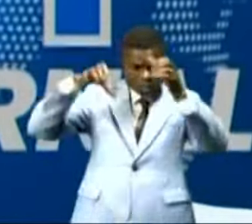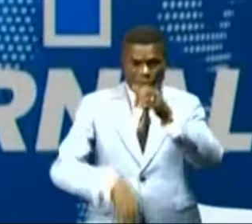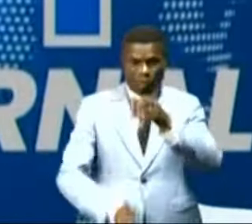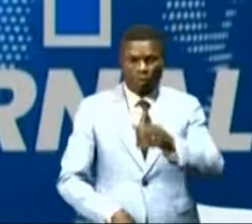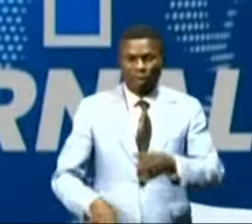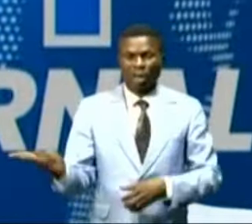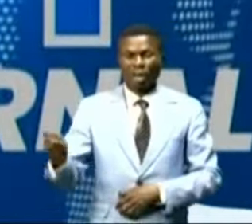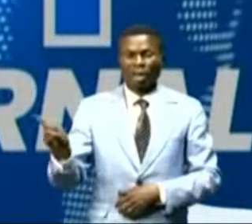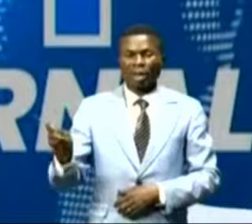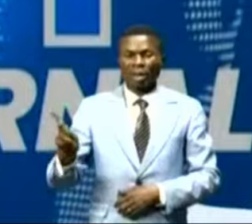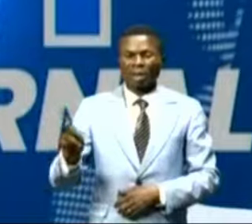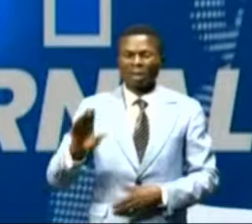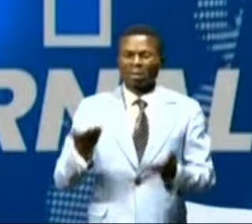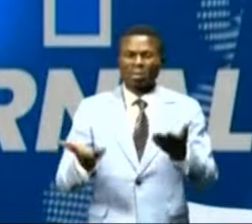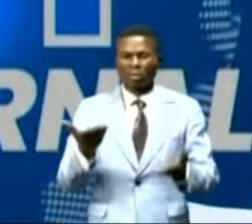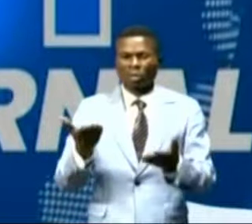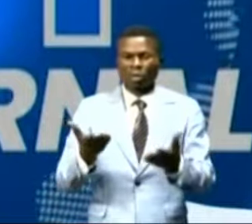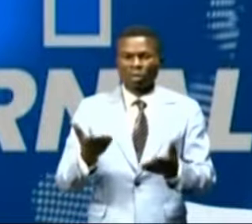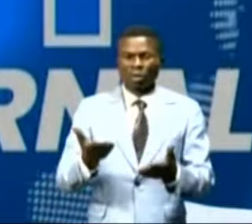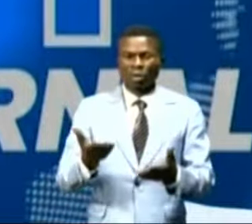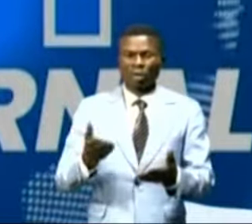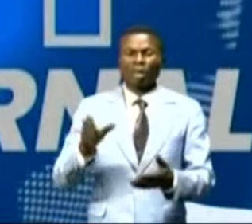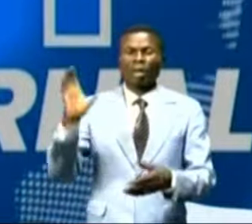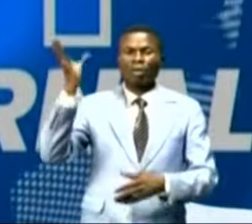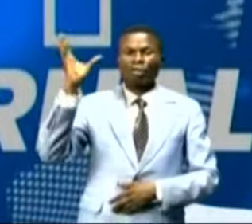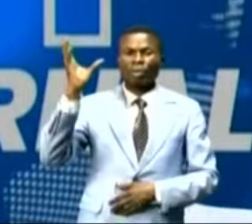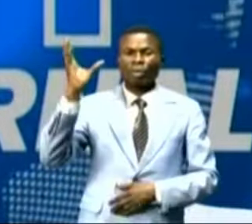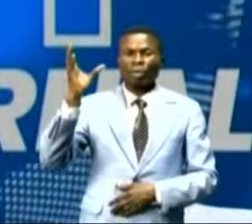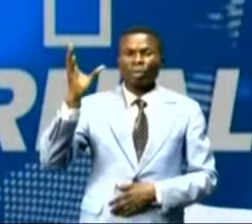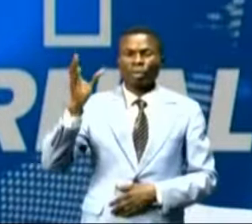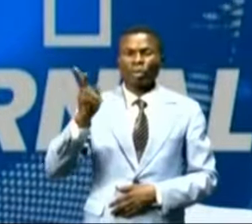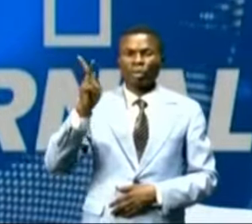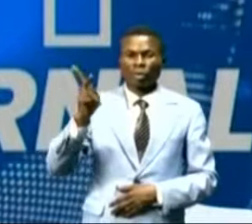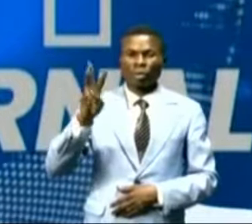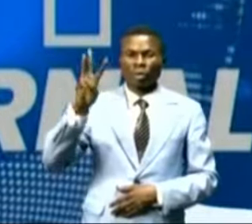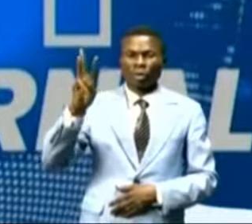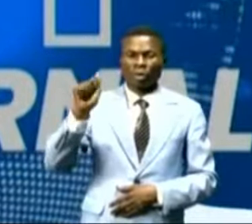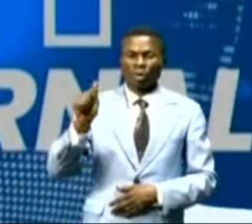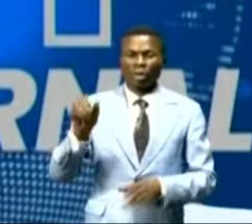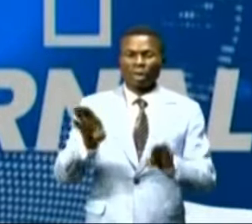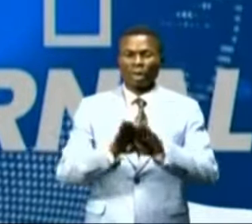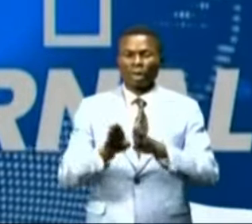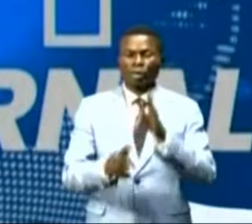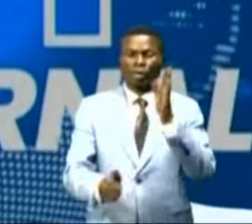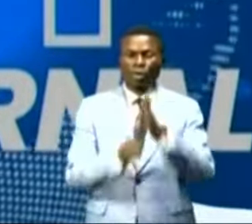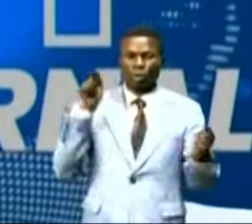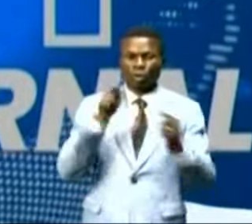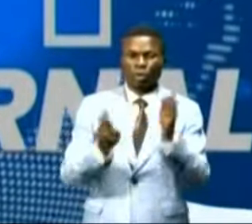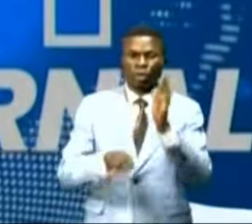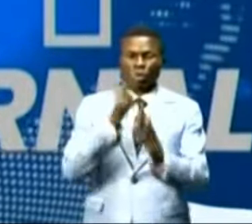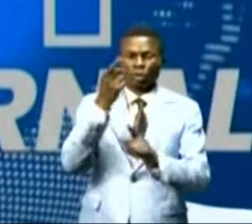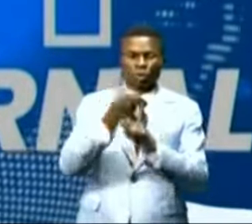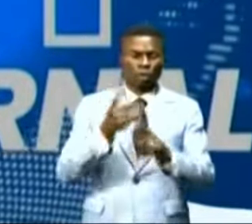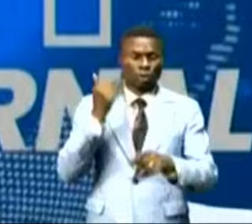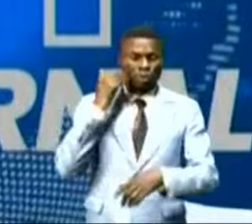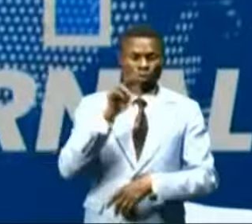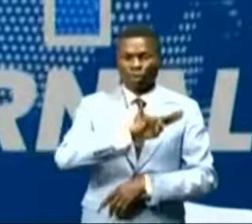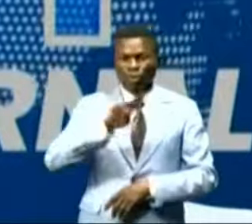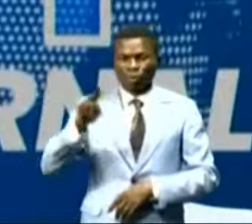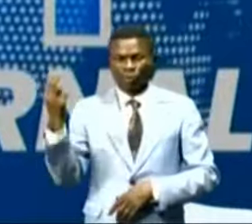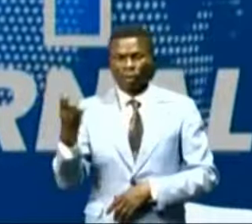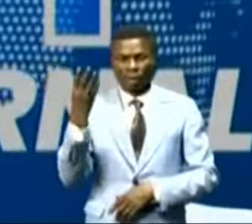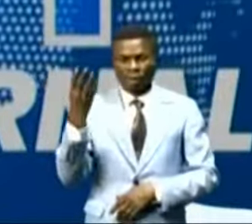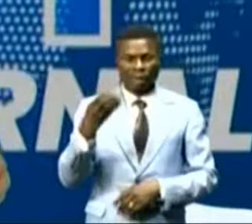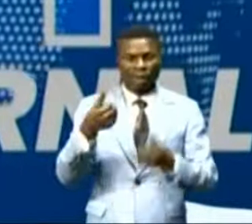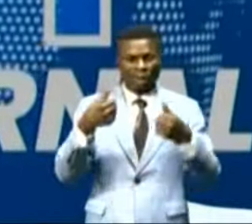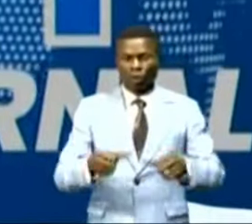Kassai à la hauteur de la localité Kwa, dans la nuit du 11 au 12 juin 2024, demeure